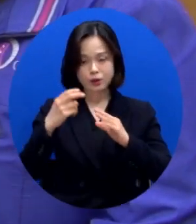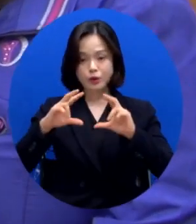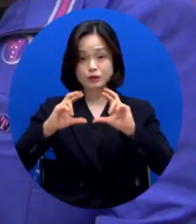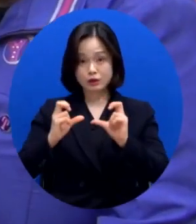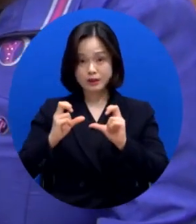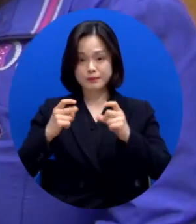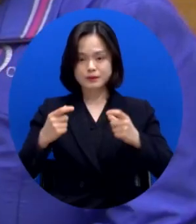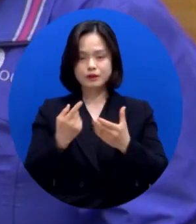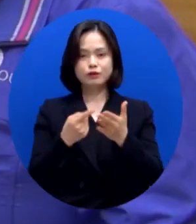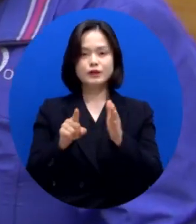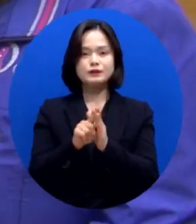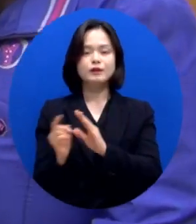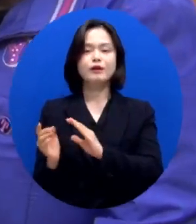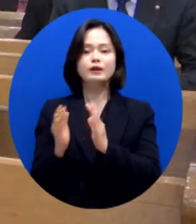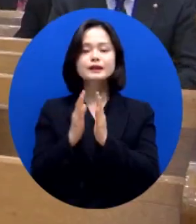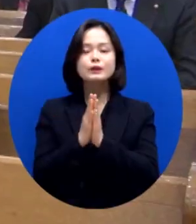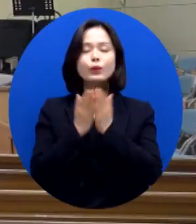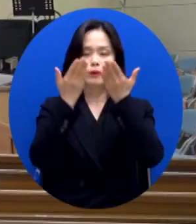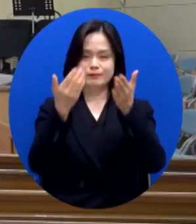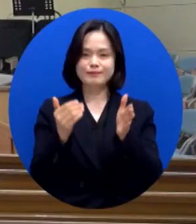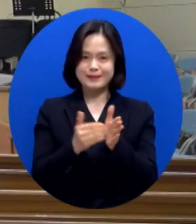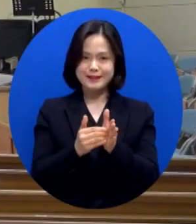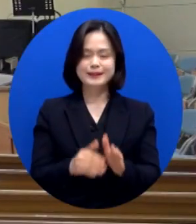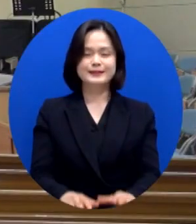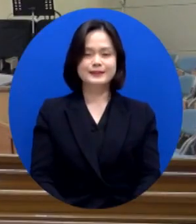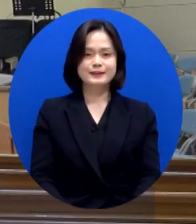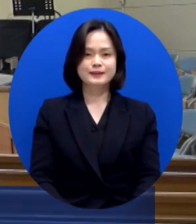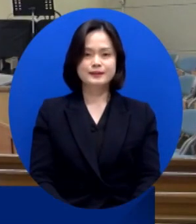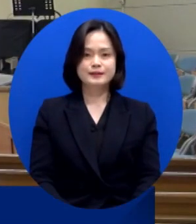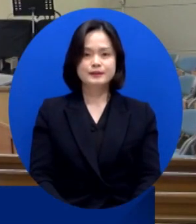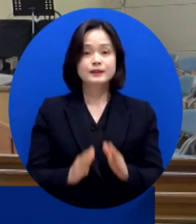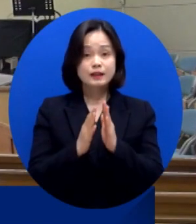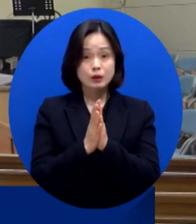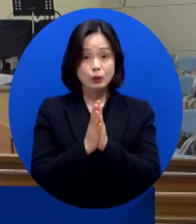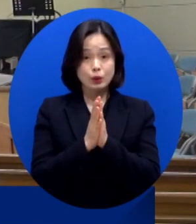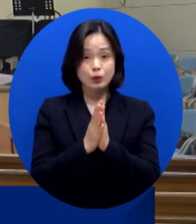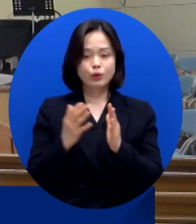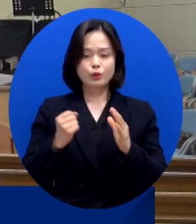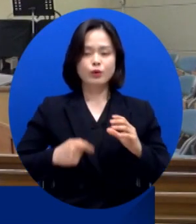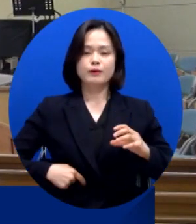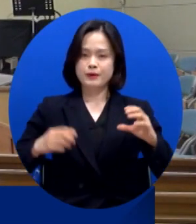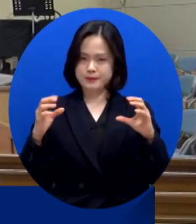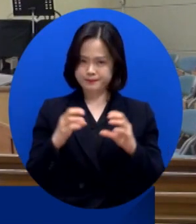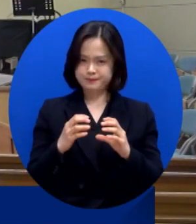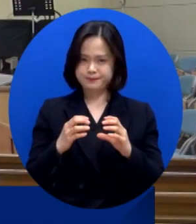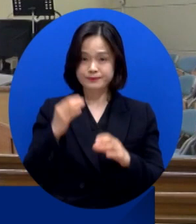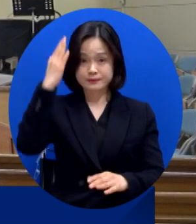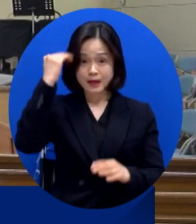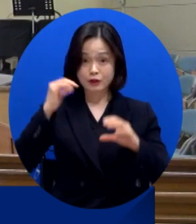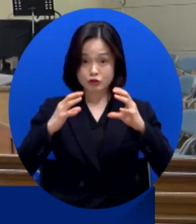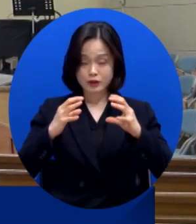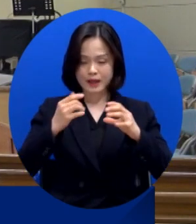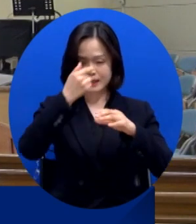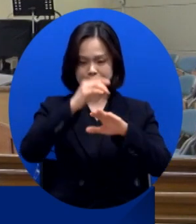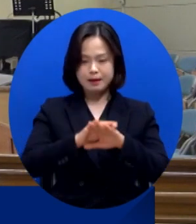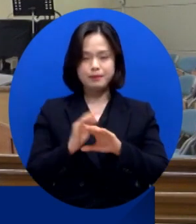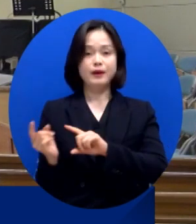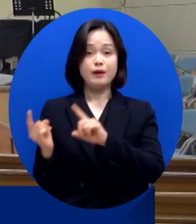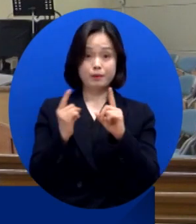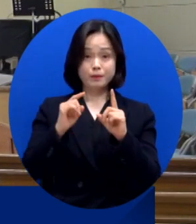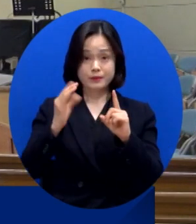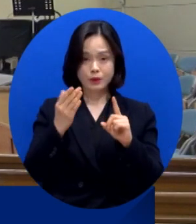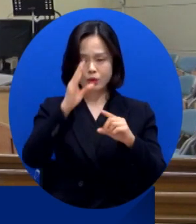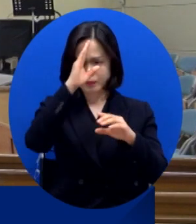민족을 위해 함께 기도했습니다. 기도로 회복해서 대한민국의 그 예배가 회복되어지고 모든